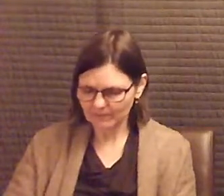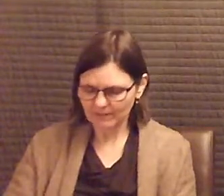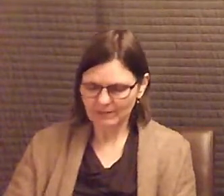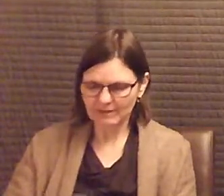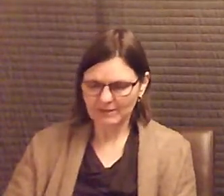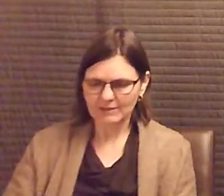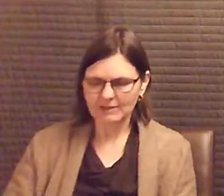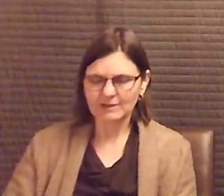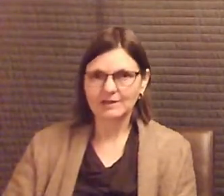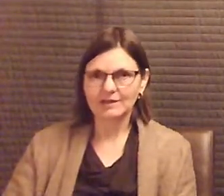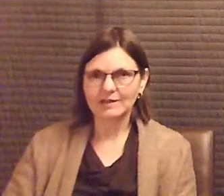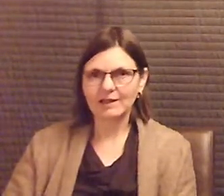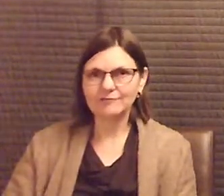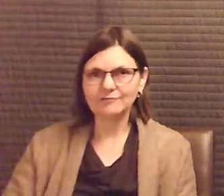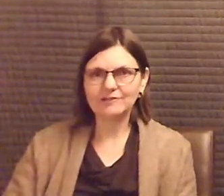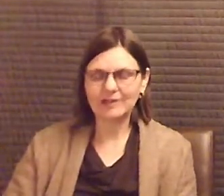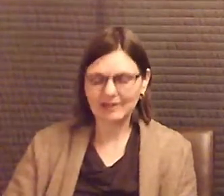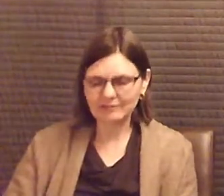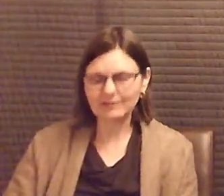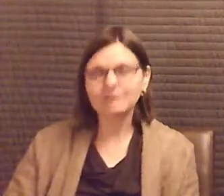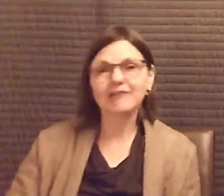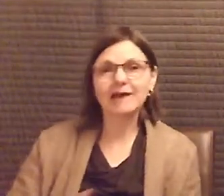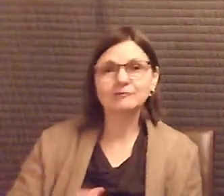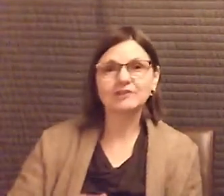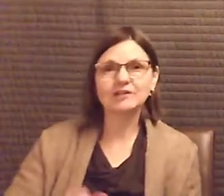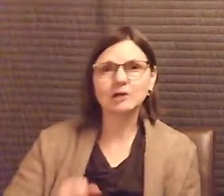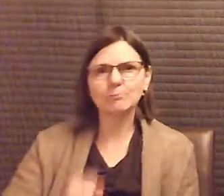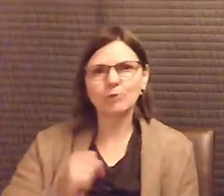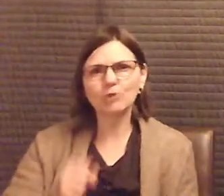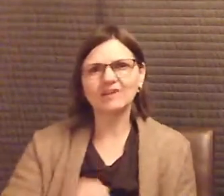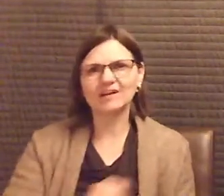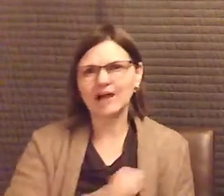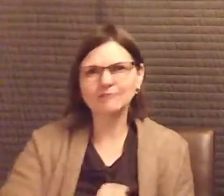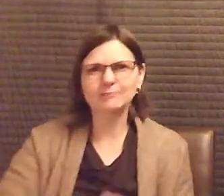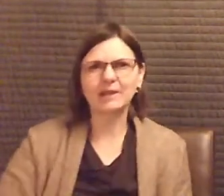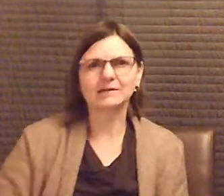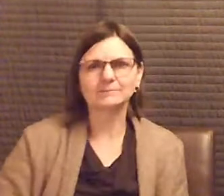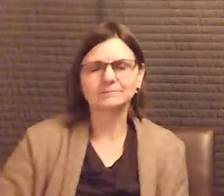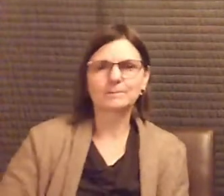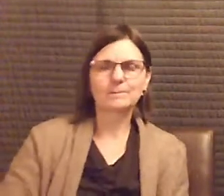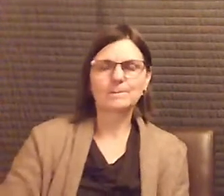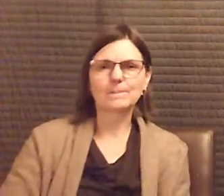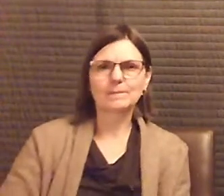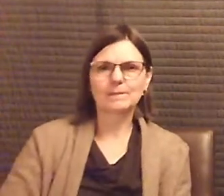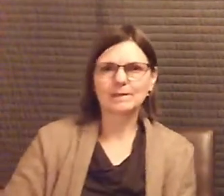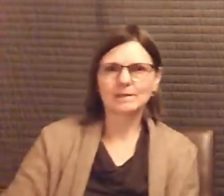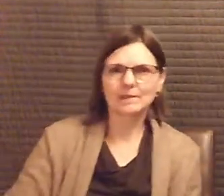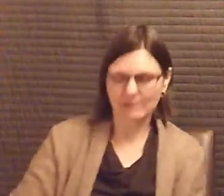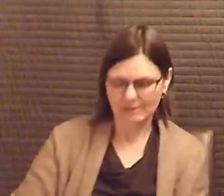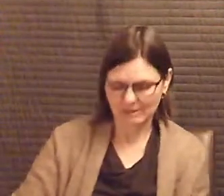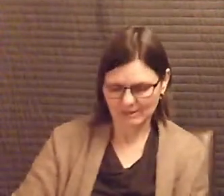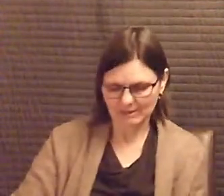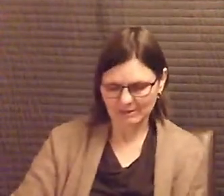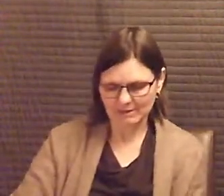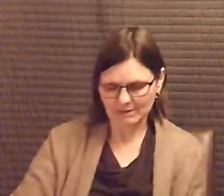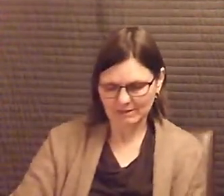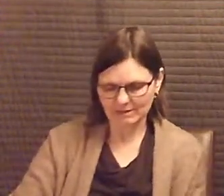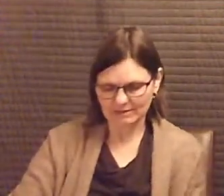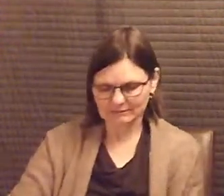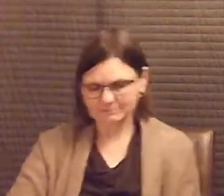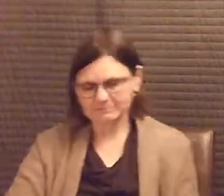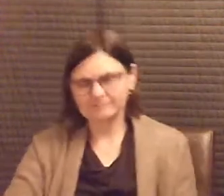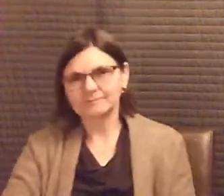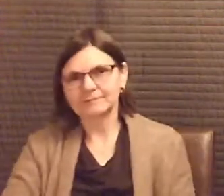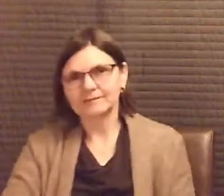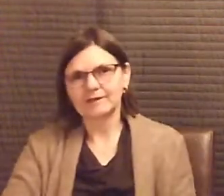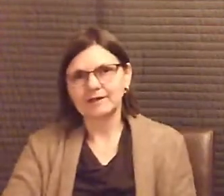myspace stroom hooi en van en en vanavond wil ik een bolwerk of b harde liefde george was die man is de stroom